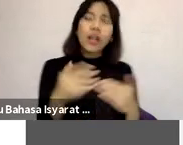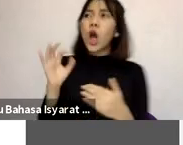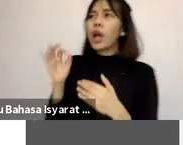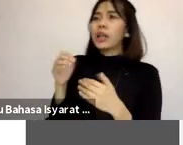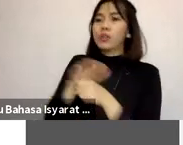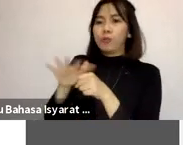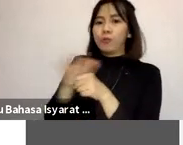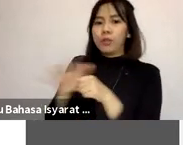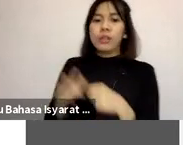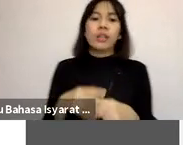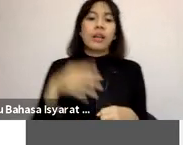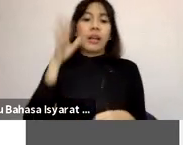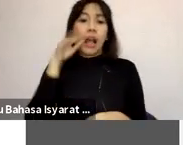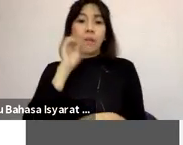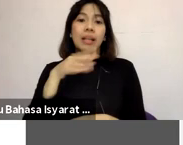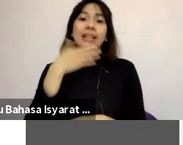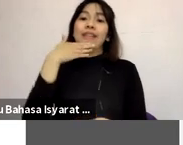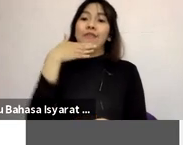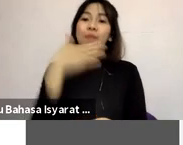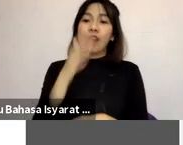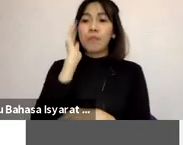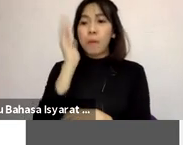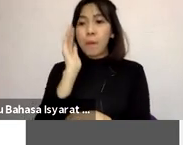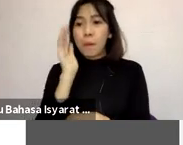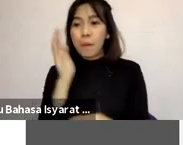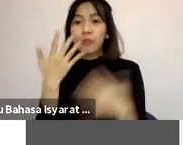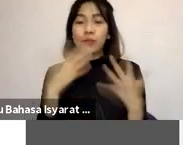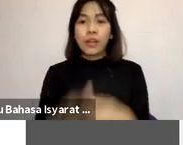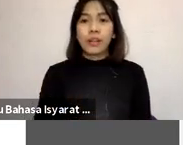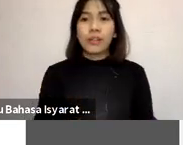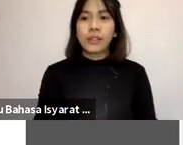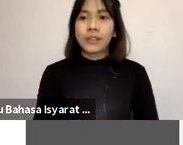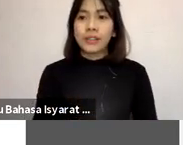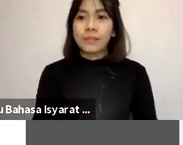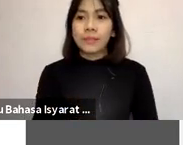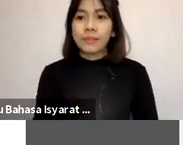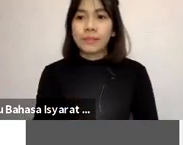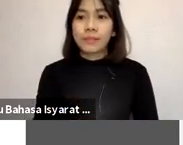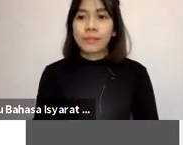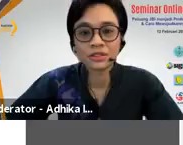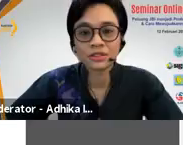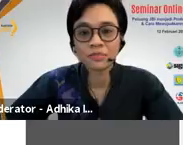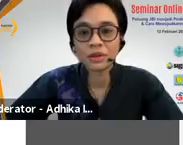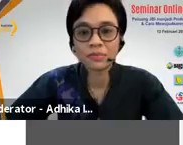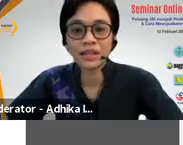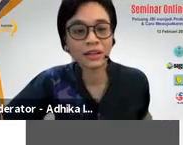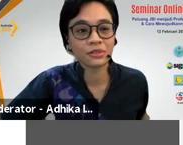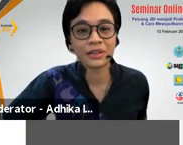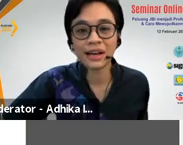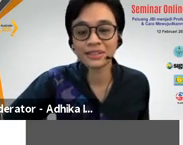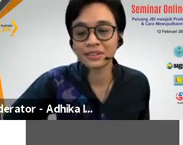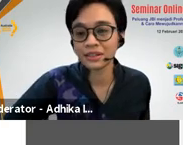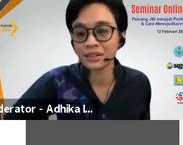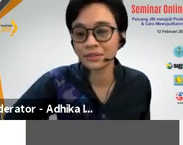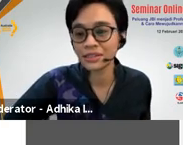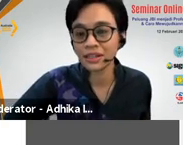banyak untuk pemaparannya karena kalau dari yang sudah games kita stop berbagi layar